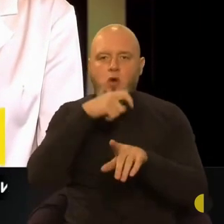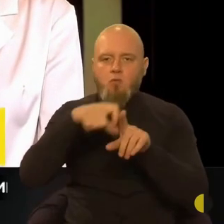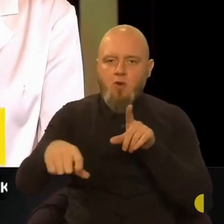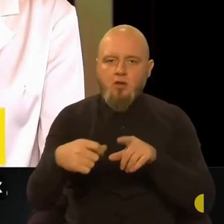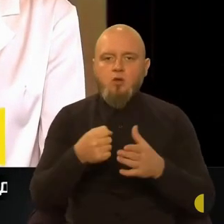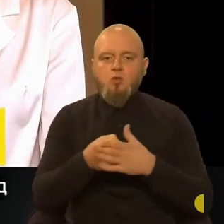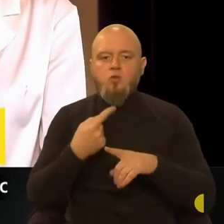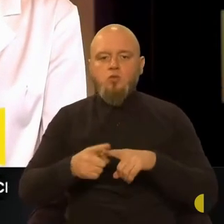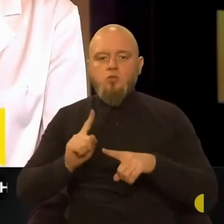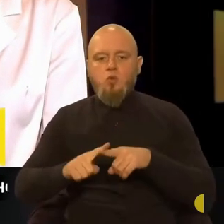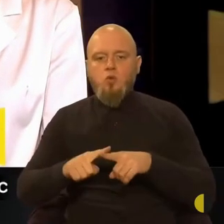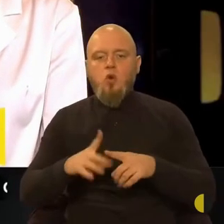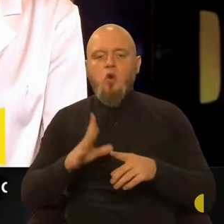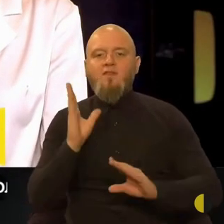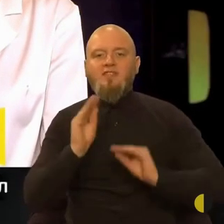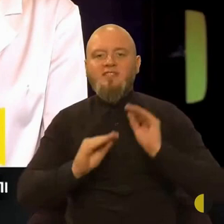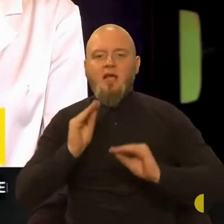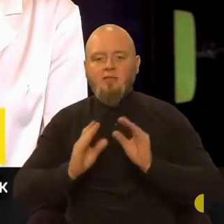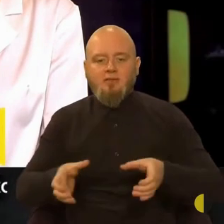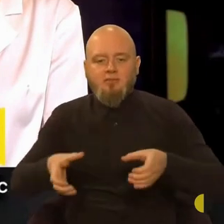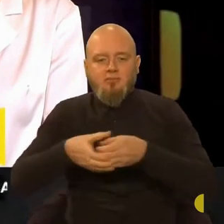до цього в складі